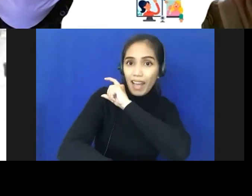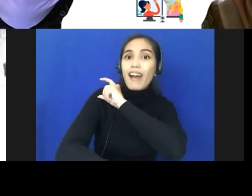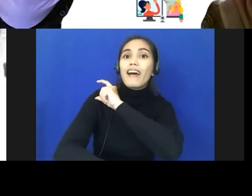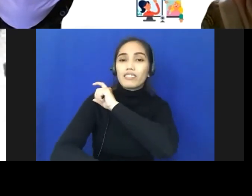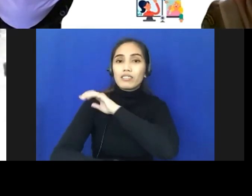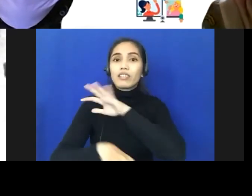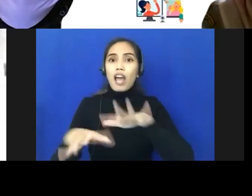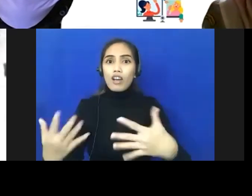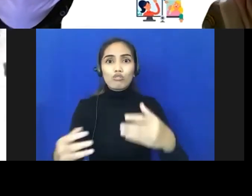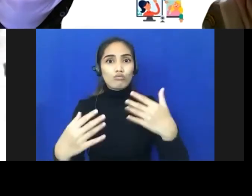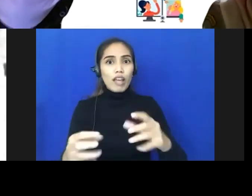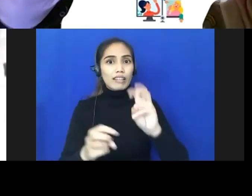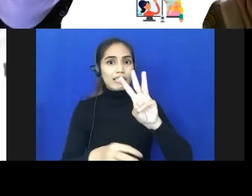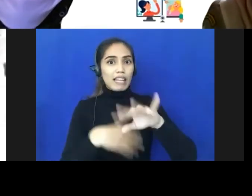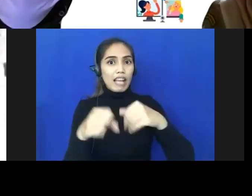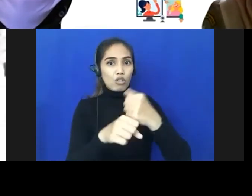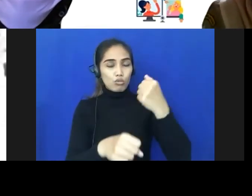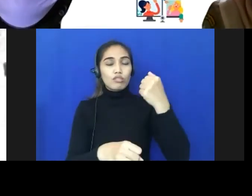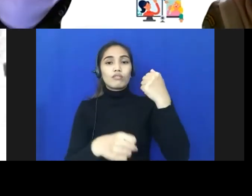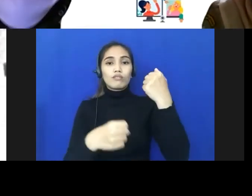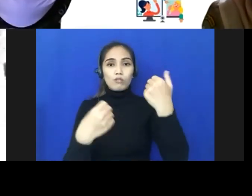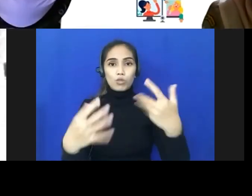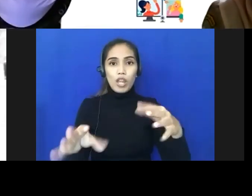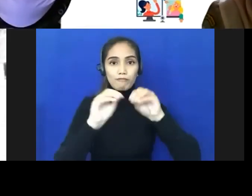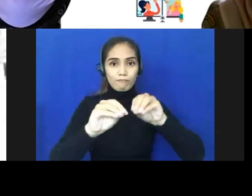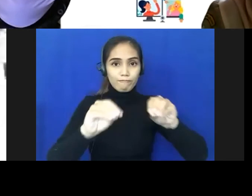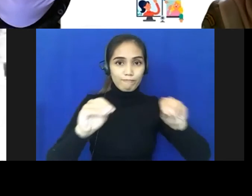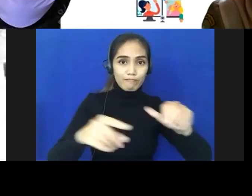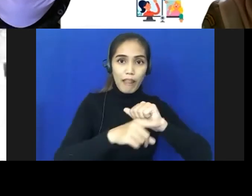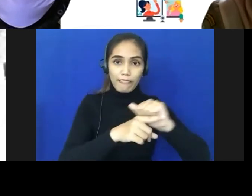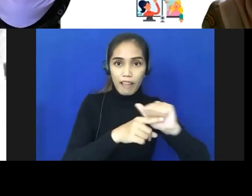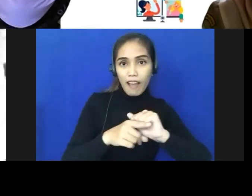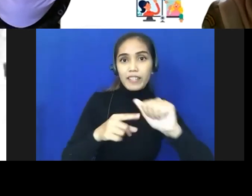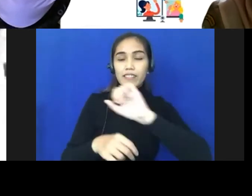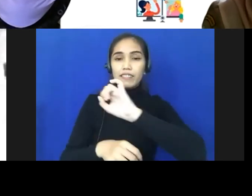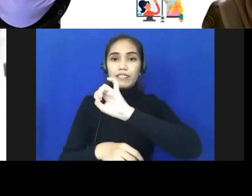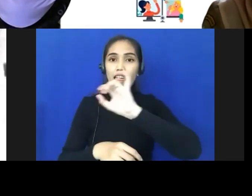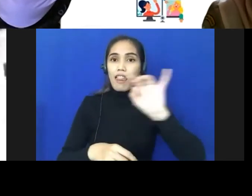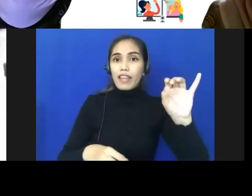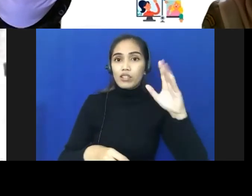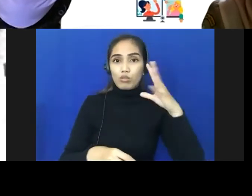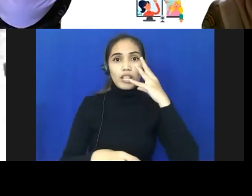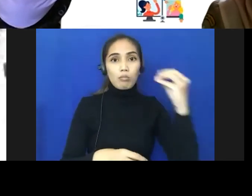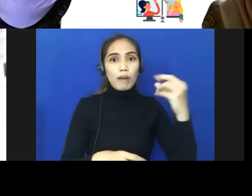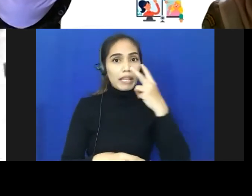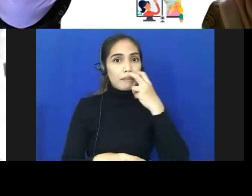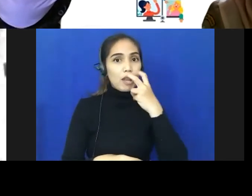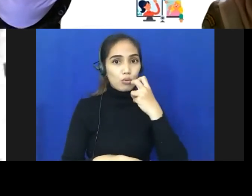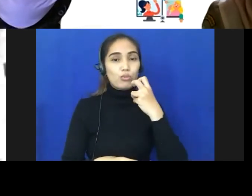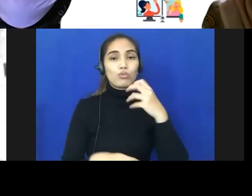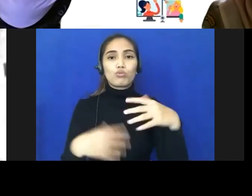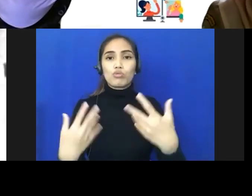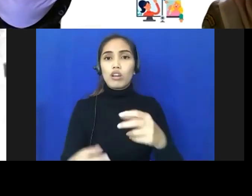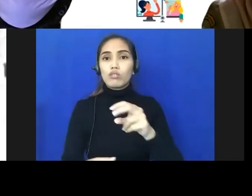melalui Kalakarya MTBS ya di Kabupaten Bandung, yang saat ini sudah bisa dilaksanakan di